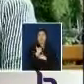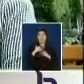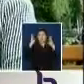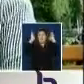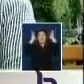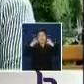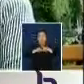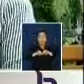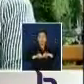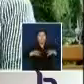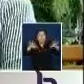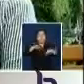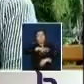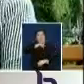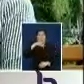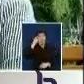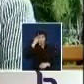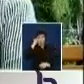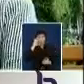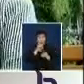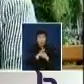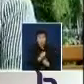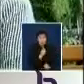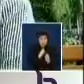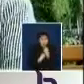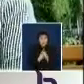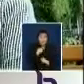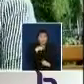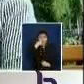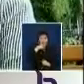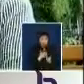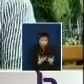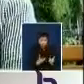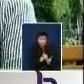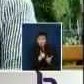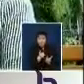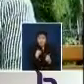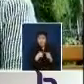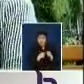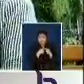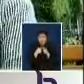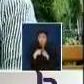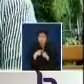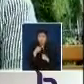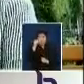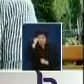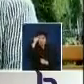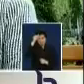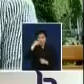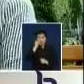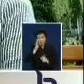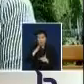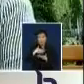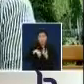าสัมพันธ์ในเรื่องของอาหารไทยแต่ขณะเดียวกันก็ไม่ลืมที่จะต่อยอดภูมิความรู้ให้กับนักธุ